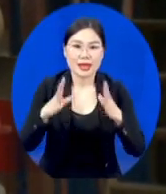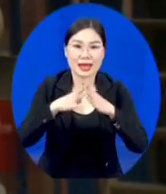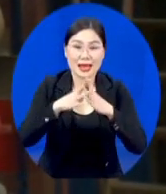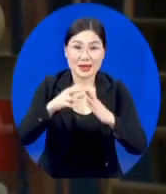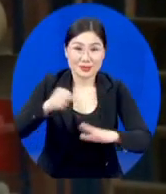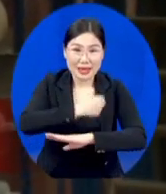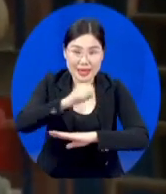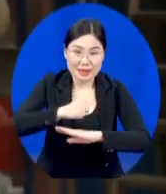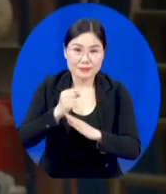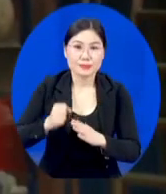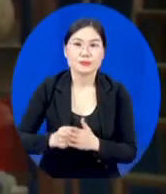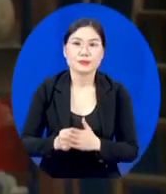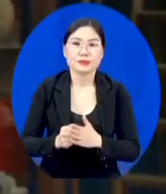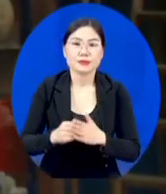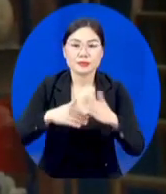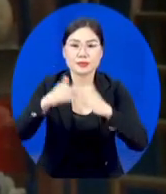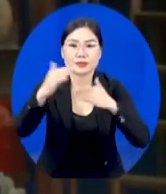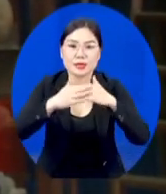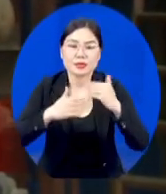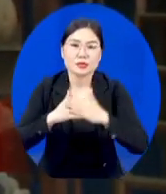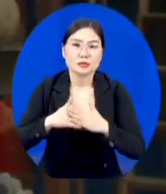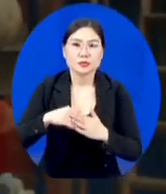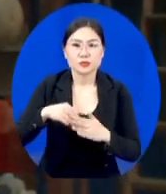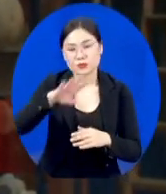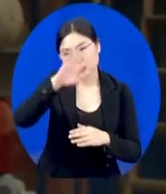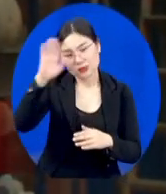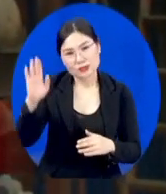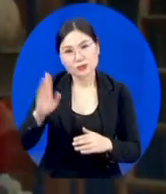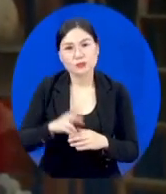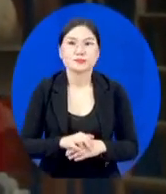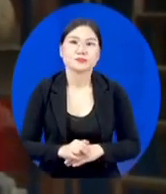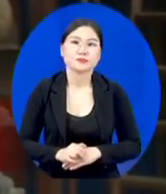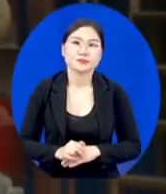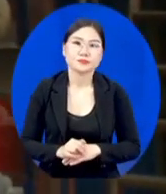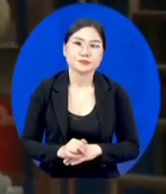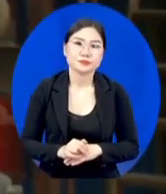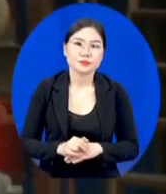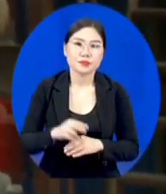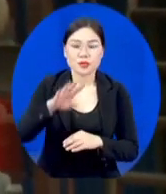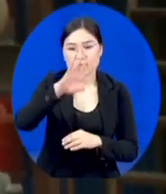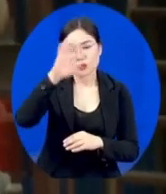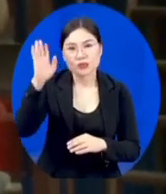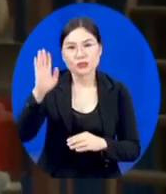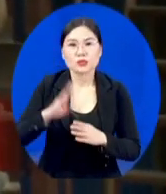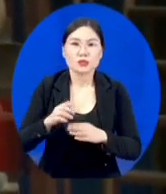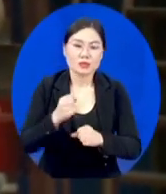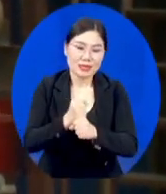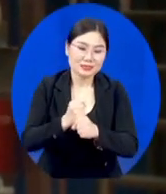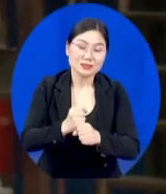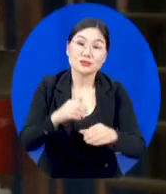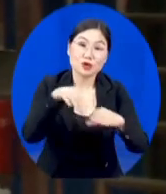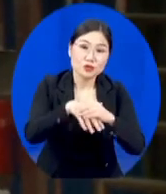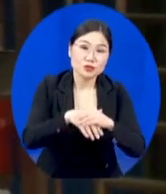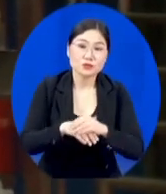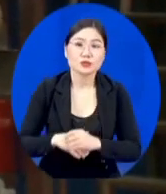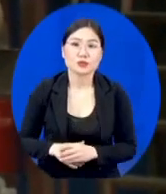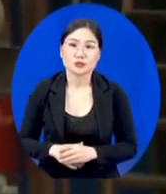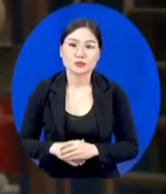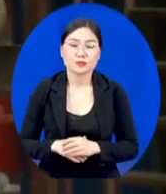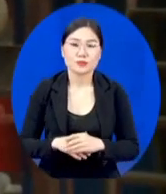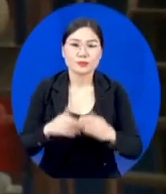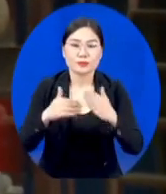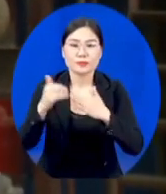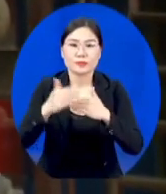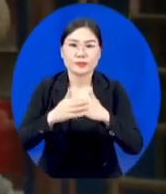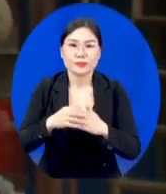баригдах дулааны их үсвэр за 24 сарын хугацаанд үсвэрийг дуусгах учиртай. За энэ дулааны их үсвэр ашиглалтанд орсноор за